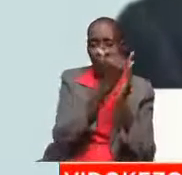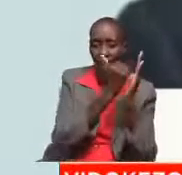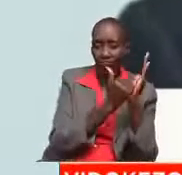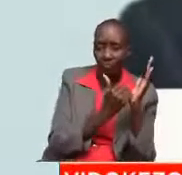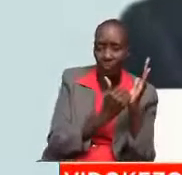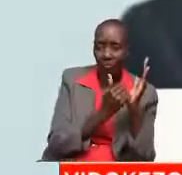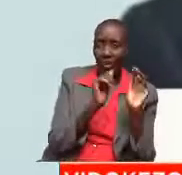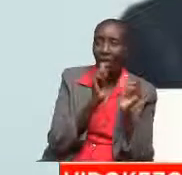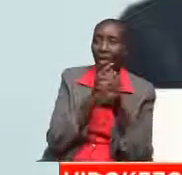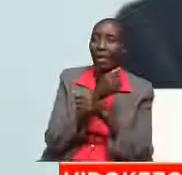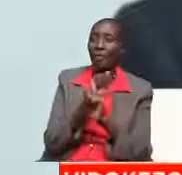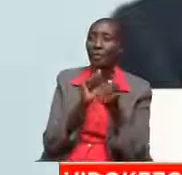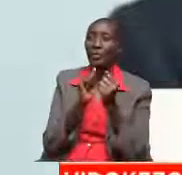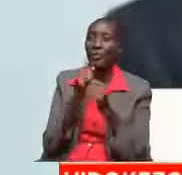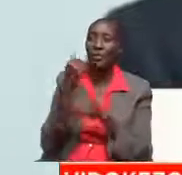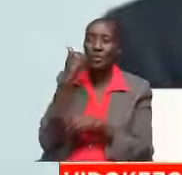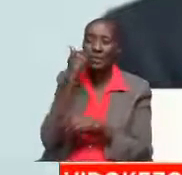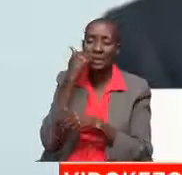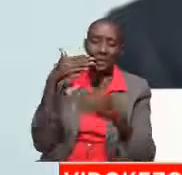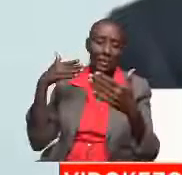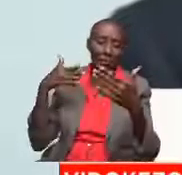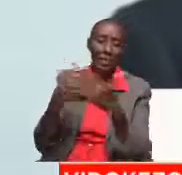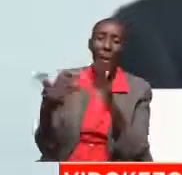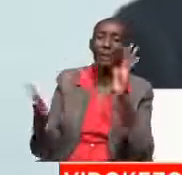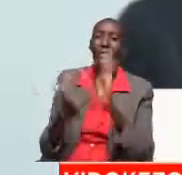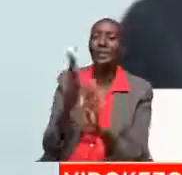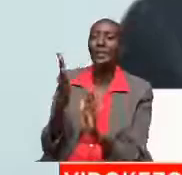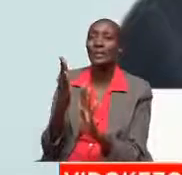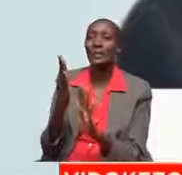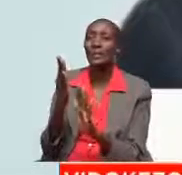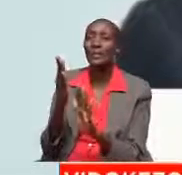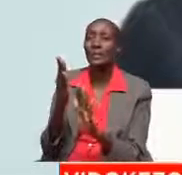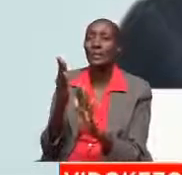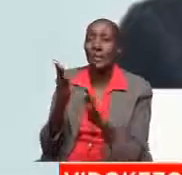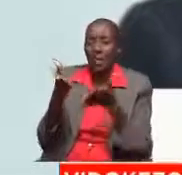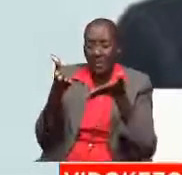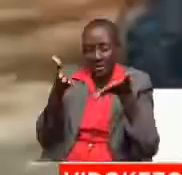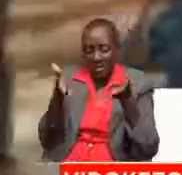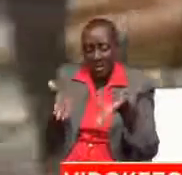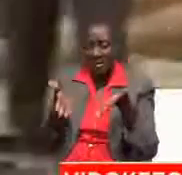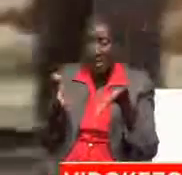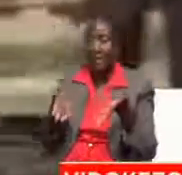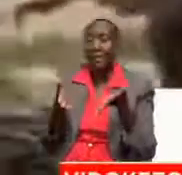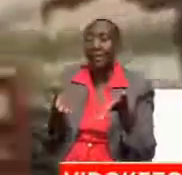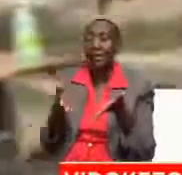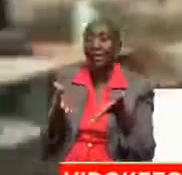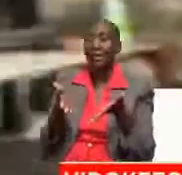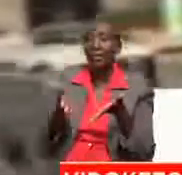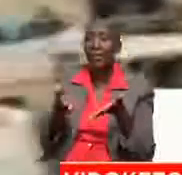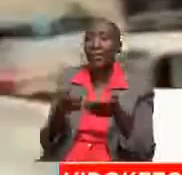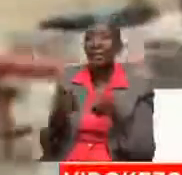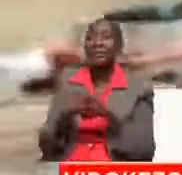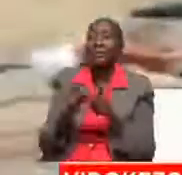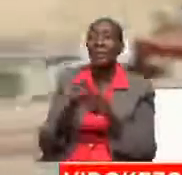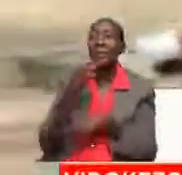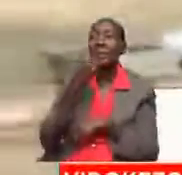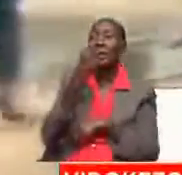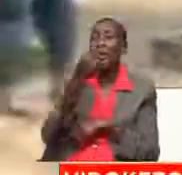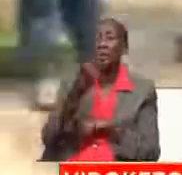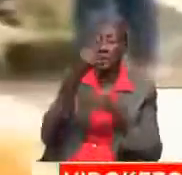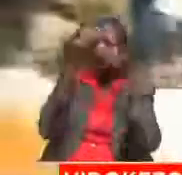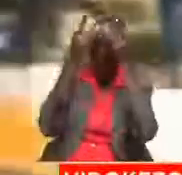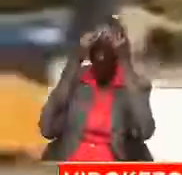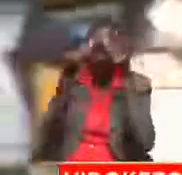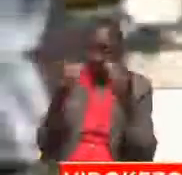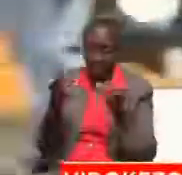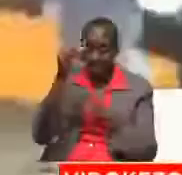the disease abruptly. It is already here with us. Kagwe amesisitiza kuwa hatua